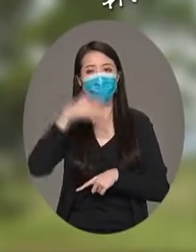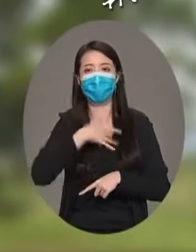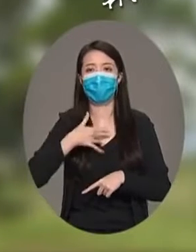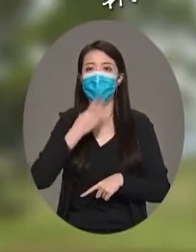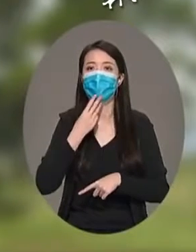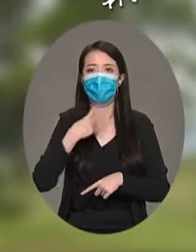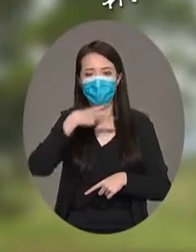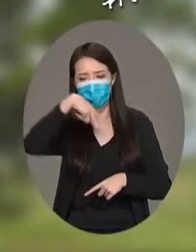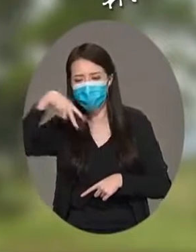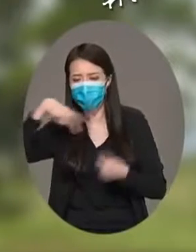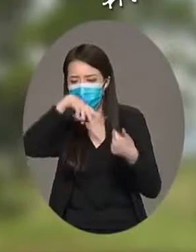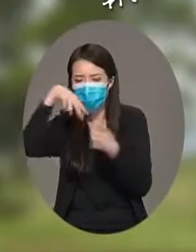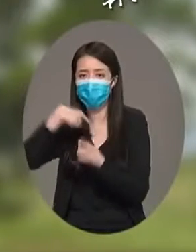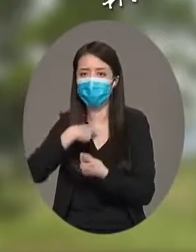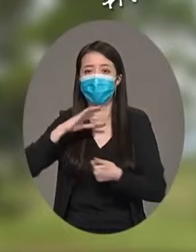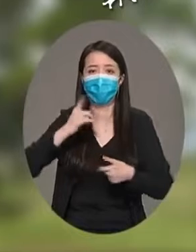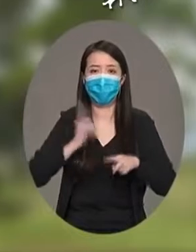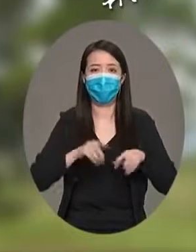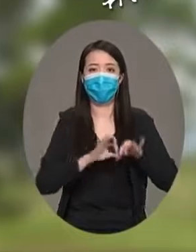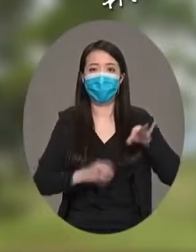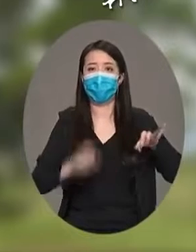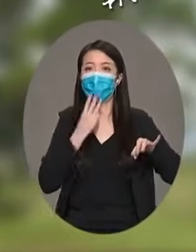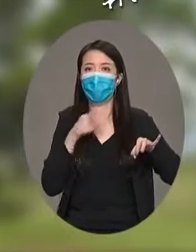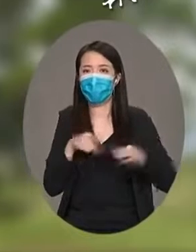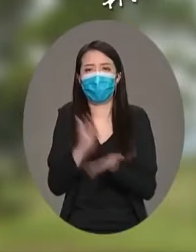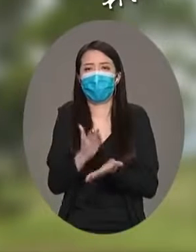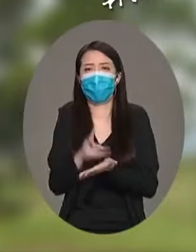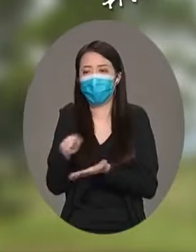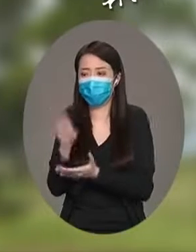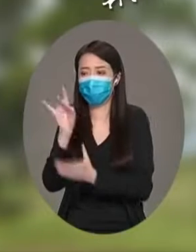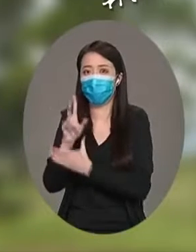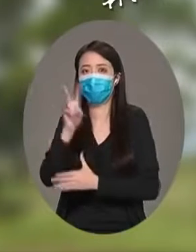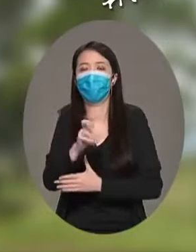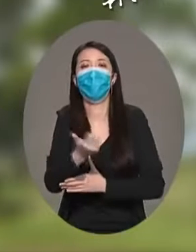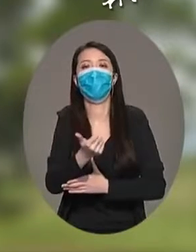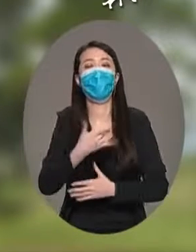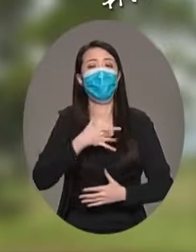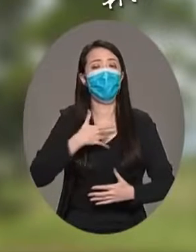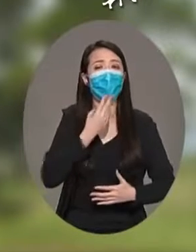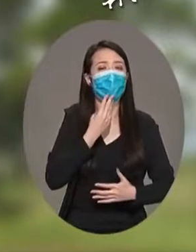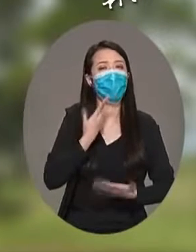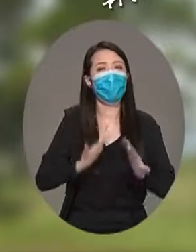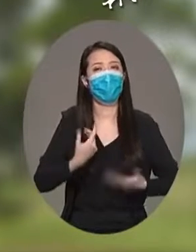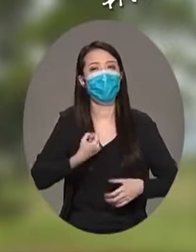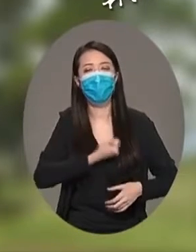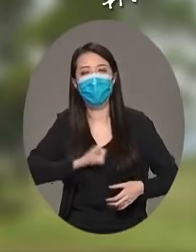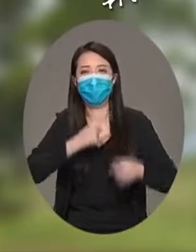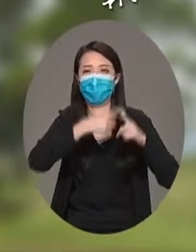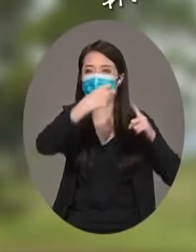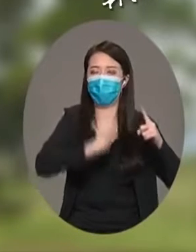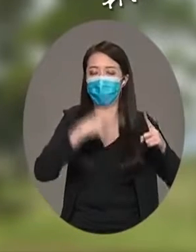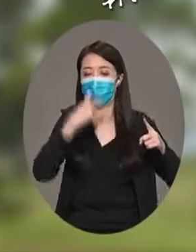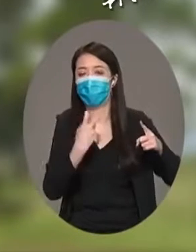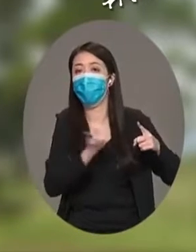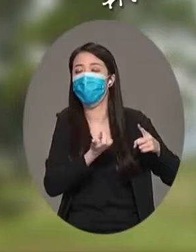計劃，但肺癌不似腸癌有跡可尋，即使肺癌患者透過掃描能夠及早發現，是否